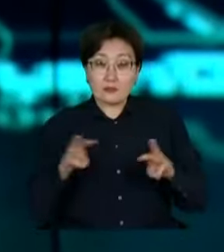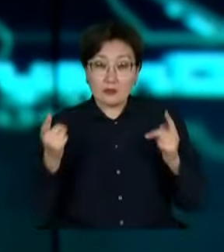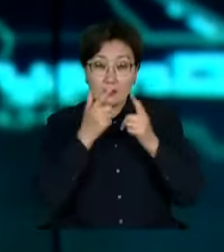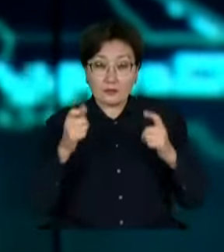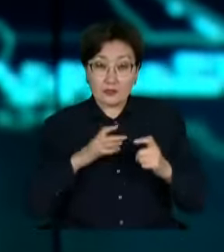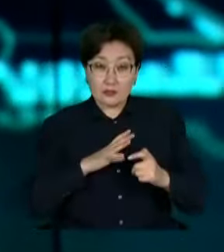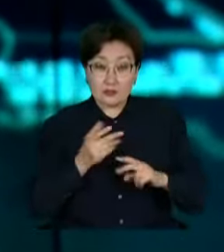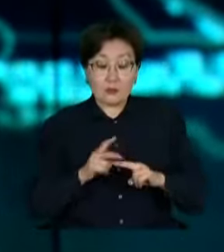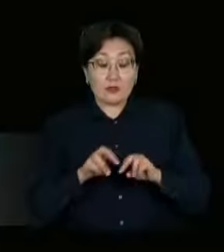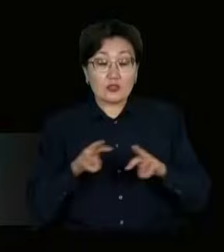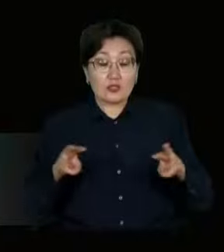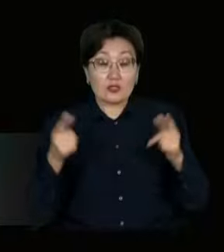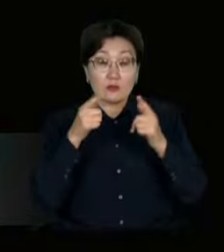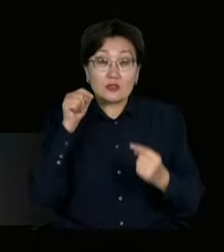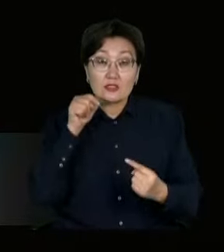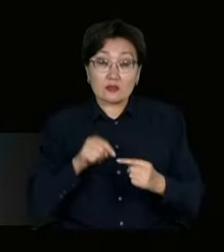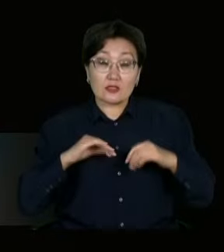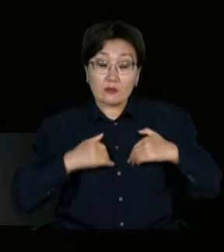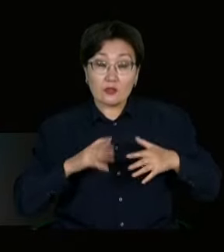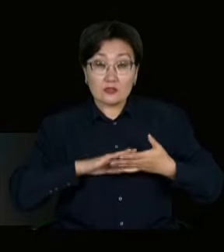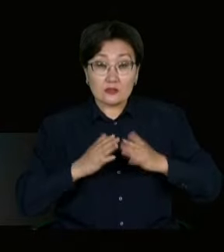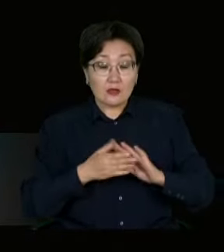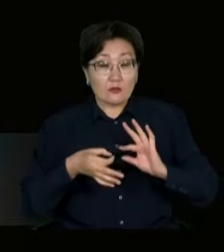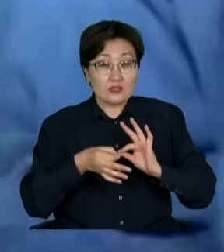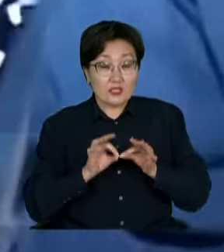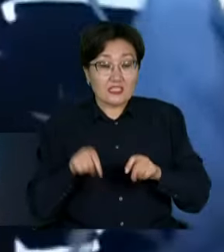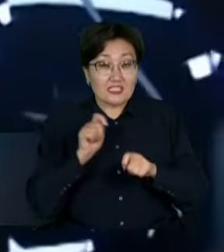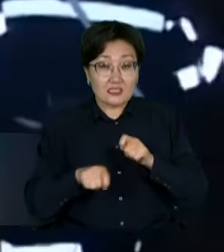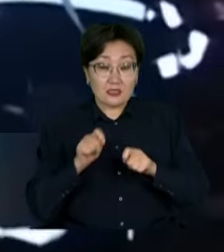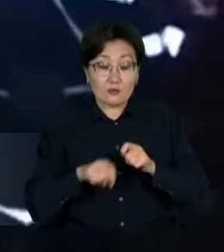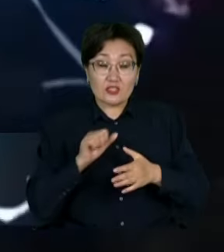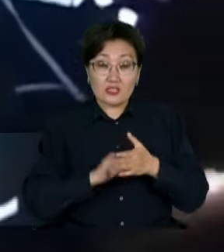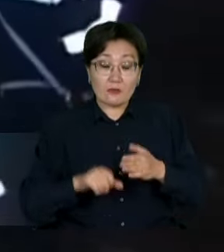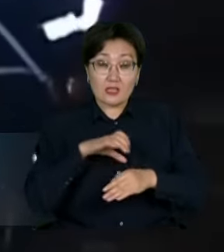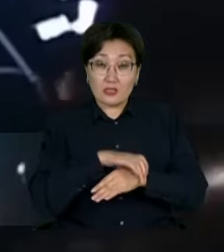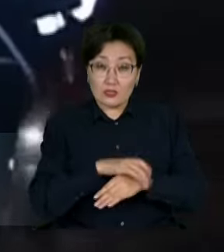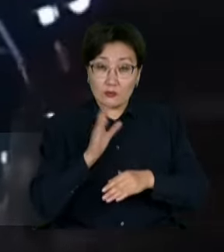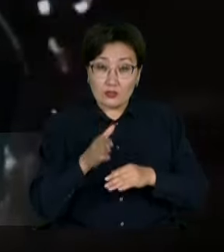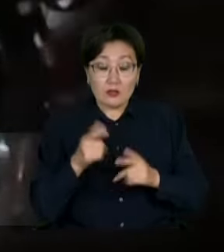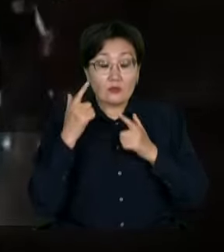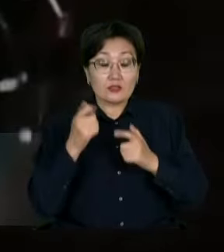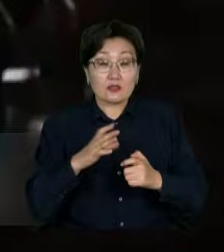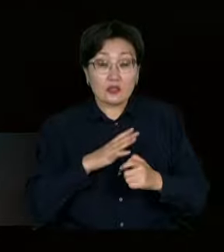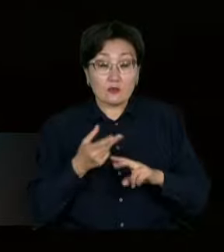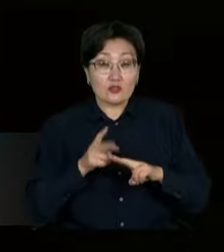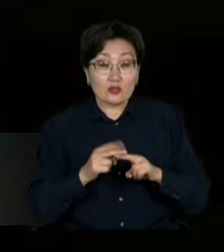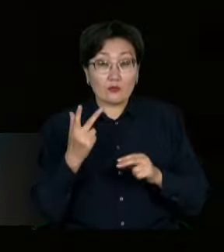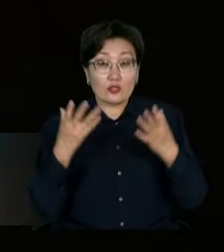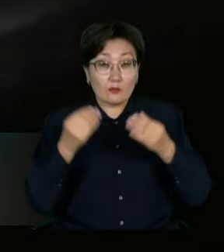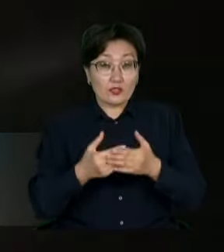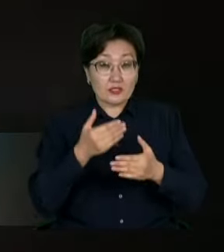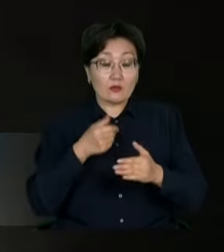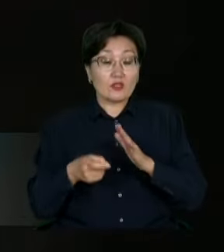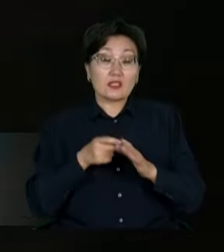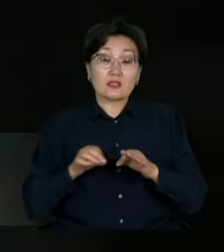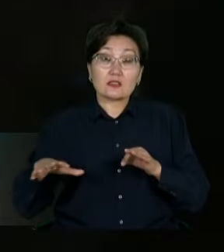мәлімдеді. Ведомствоның ақпарынша қайғылы жайттың мән-жайы тергеліп себептер анықталады. Еске сала кетейін, осыдан үш күн бұрын